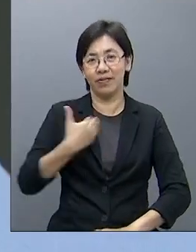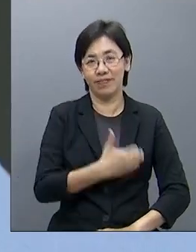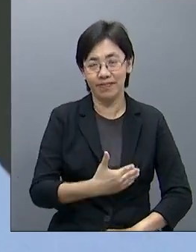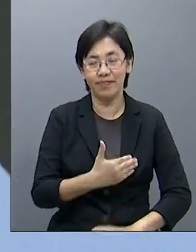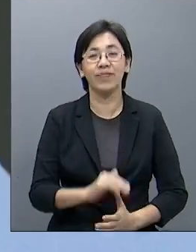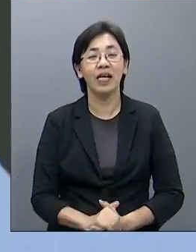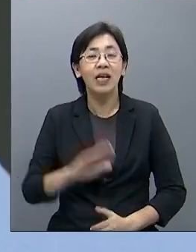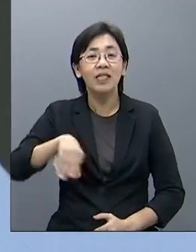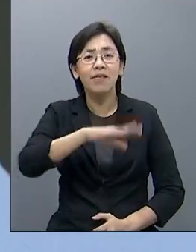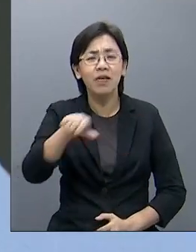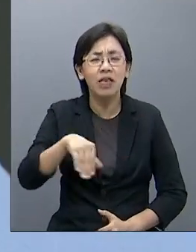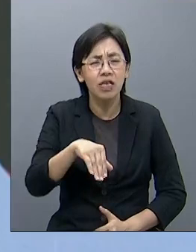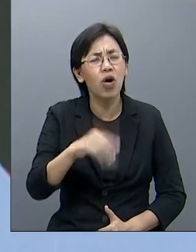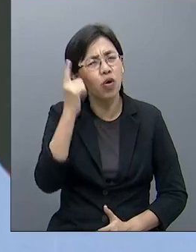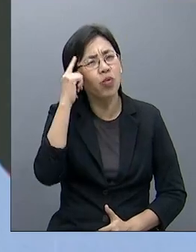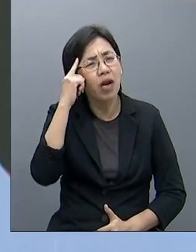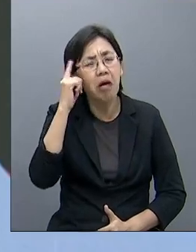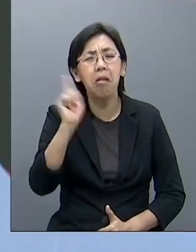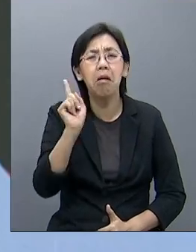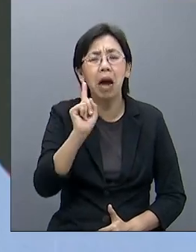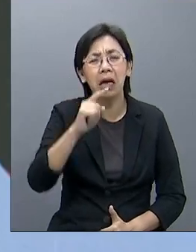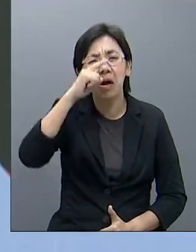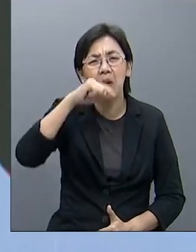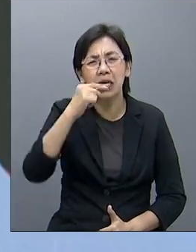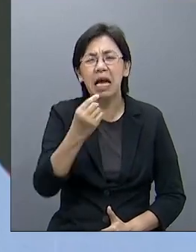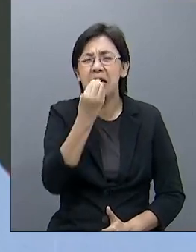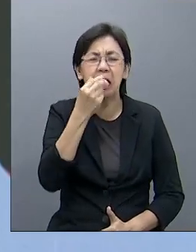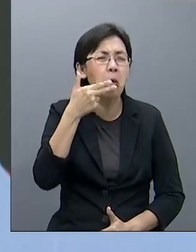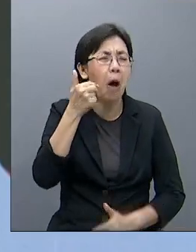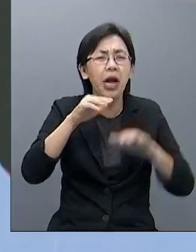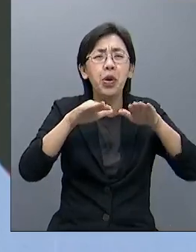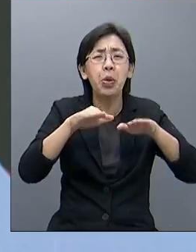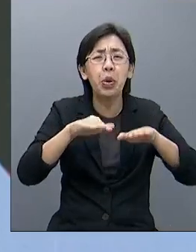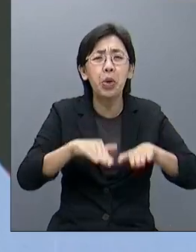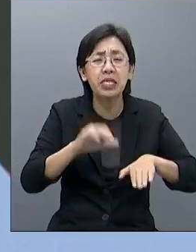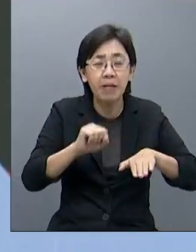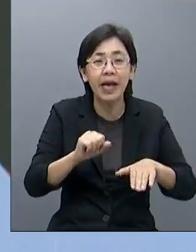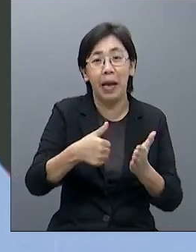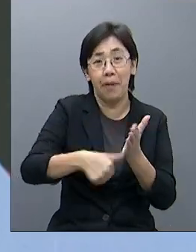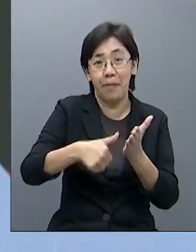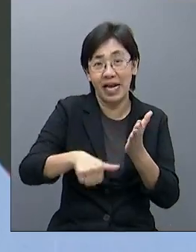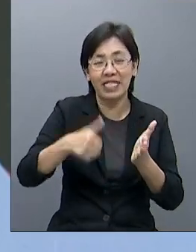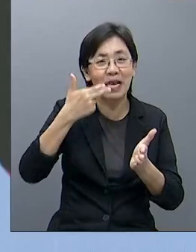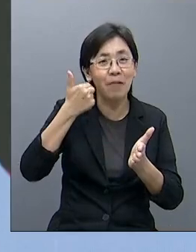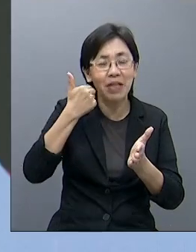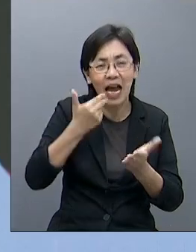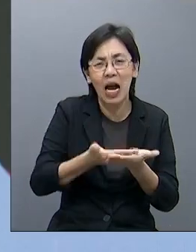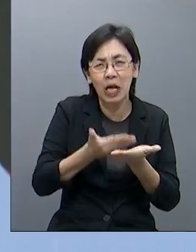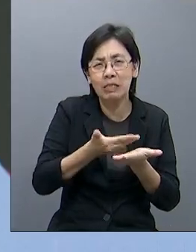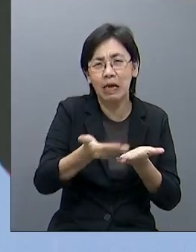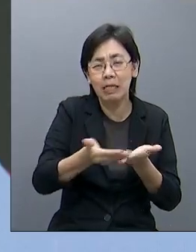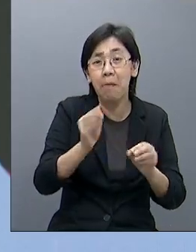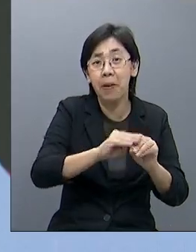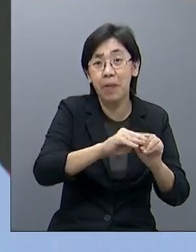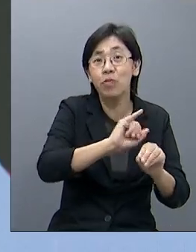ติเราอาจจะได้ยิเรื่ของของโรนรงให้คนไทยลฏกานกินหวานมีผาสีน้ตาลทเพิ่มขึ้นแต่วันนี้เราจะพูดถงเรื่ของ